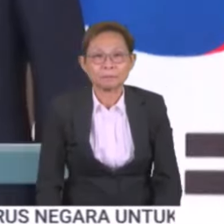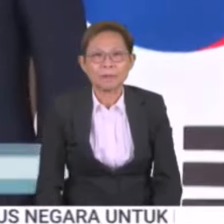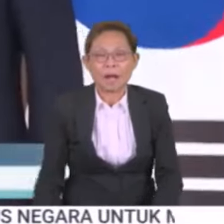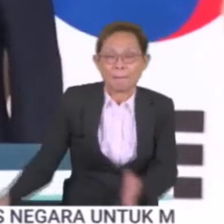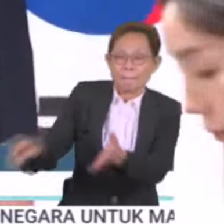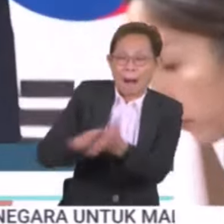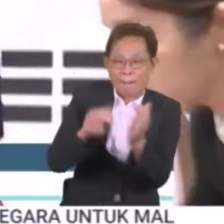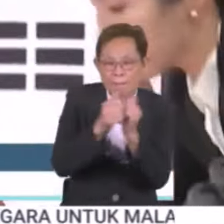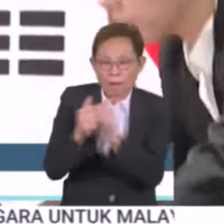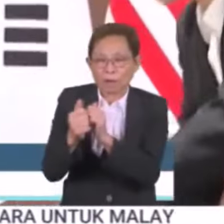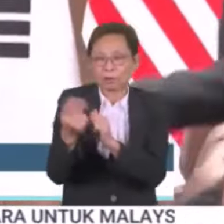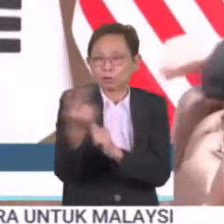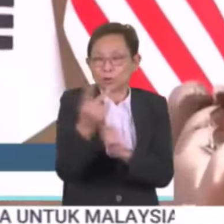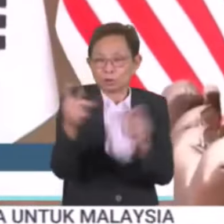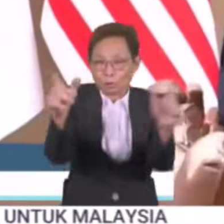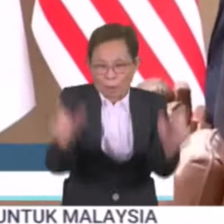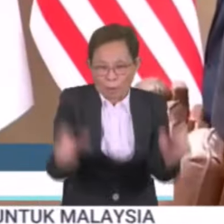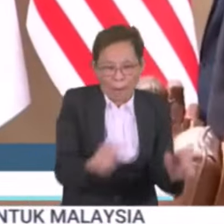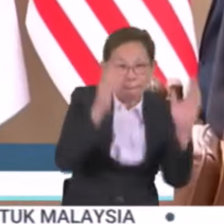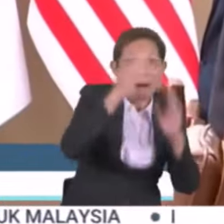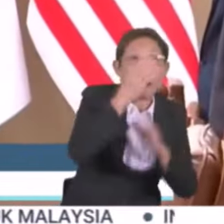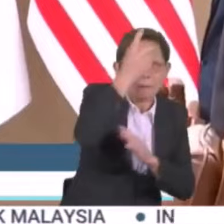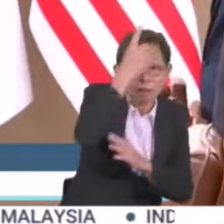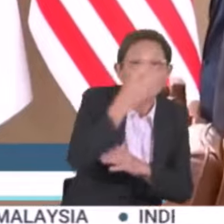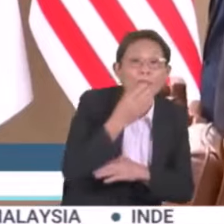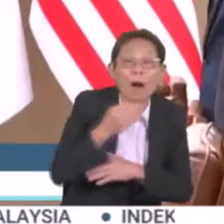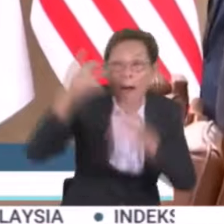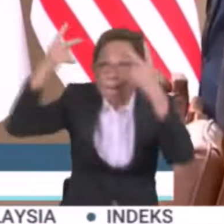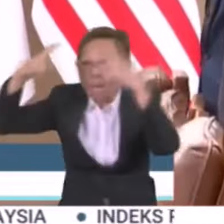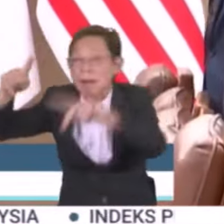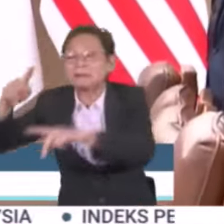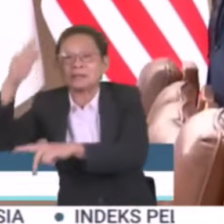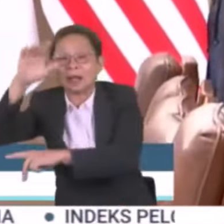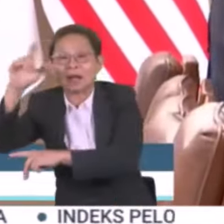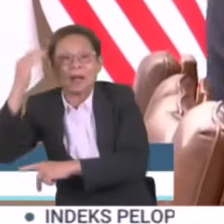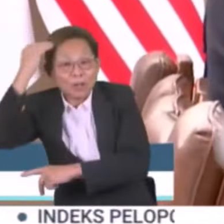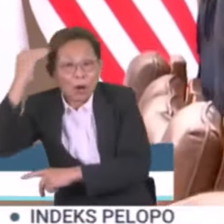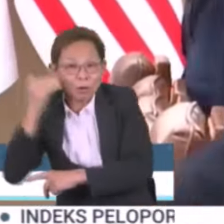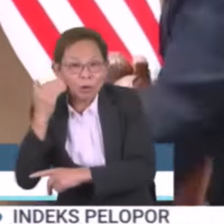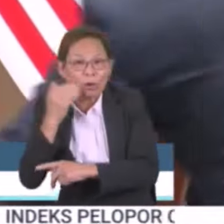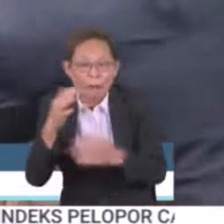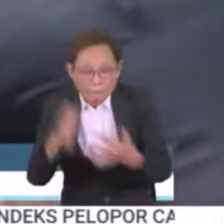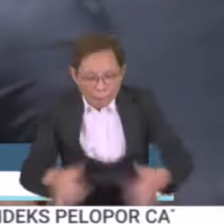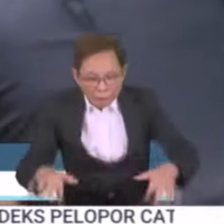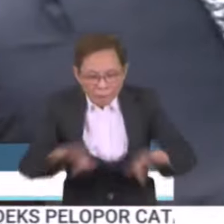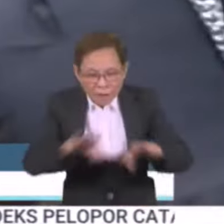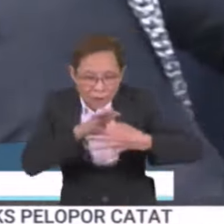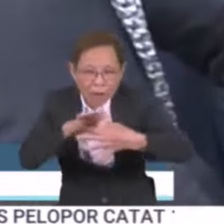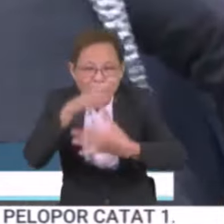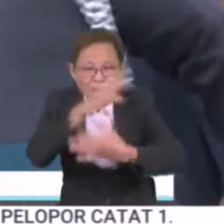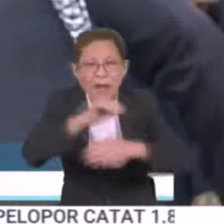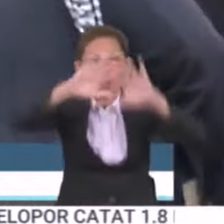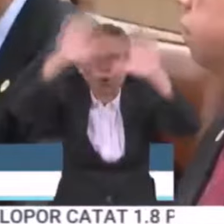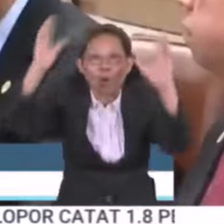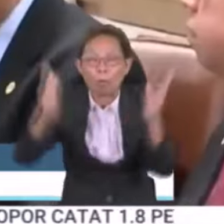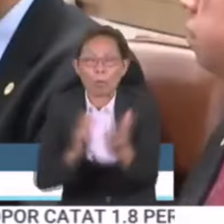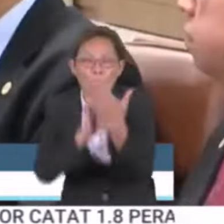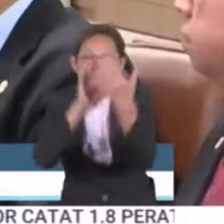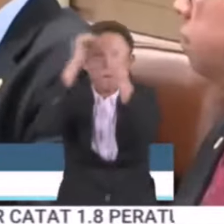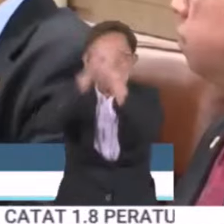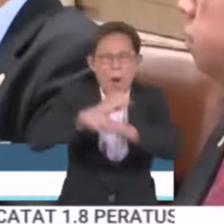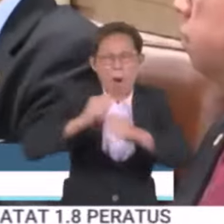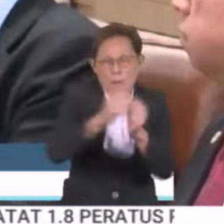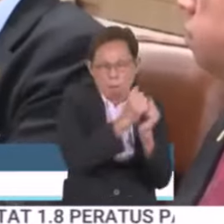Dalam kenyataan bersama, kedua-dua pemimpin berjanji menekankan kepentingan kerjasama serantau dan global untuk menangani cabaran